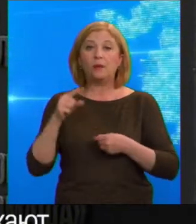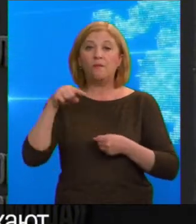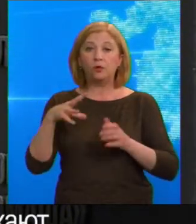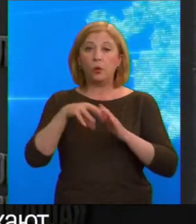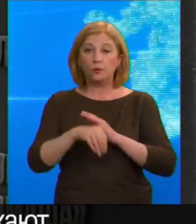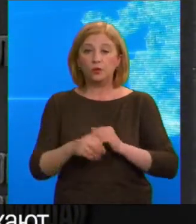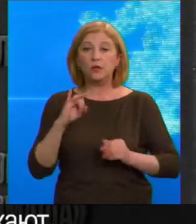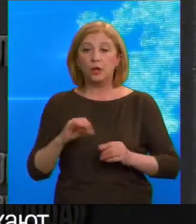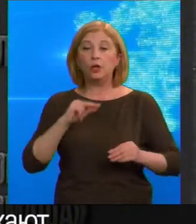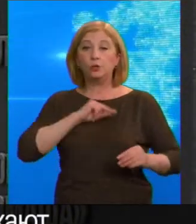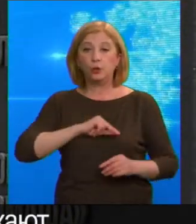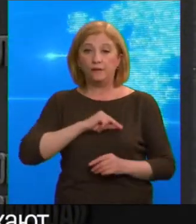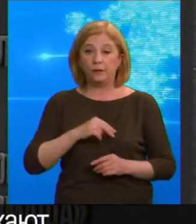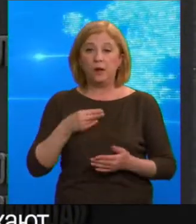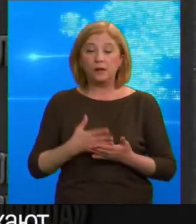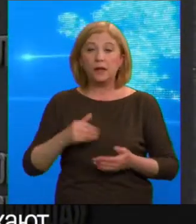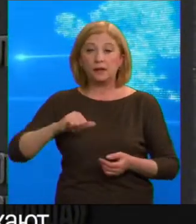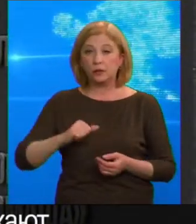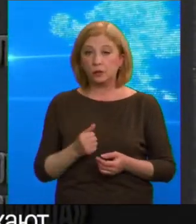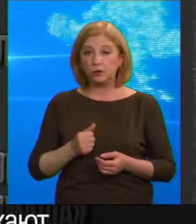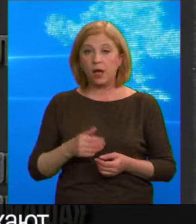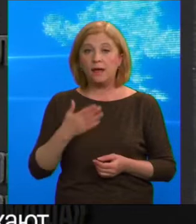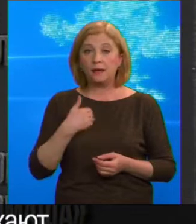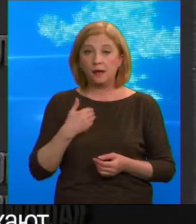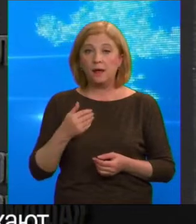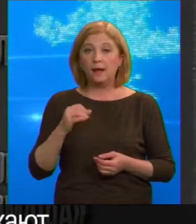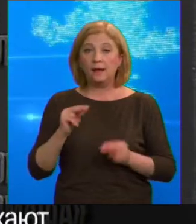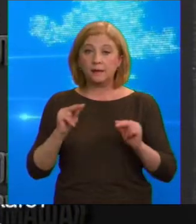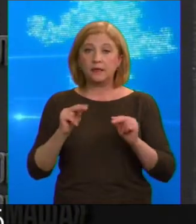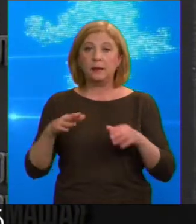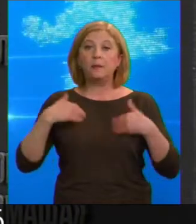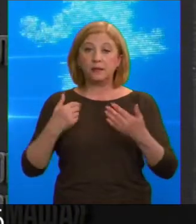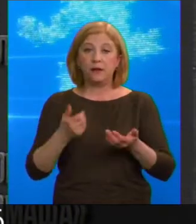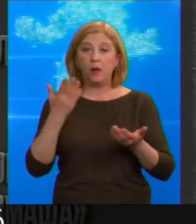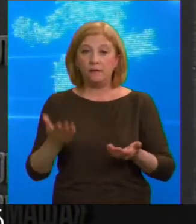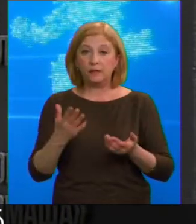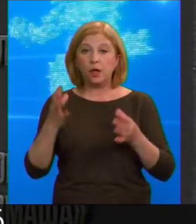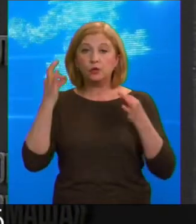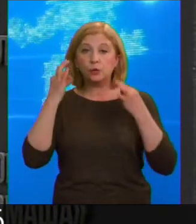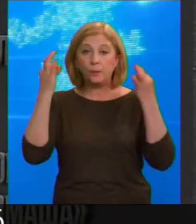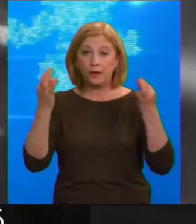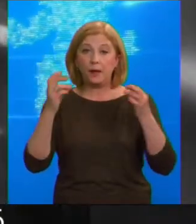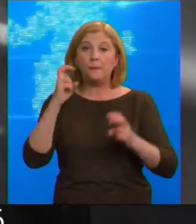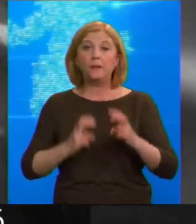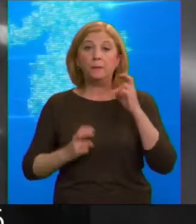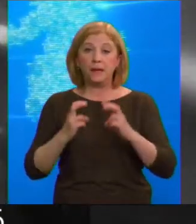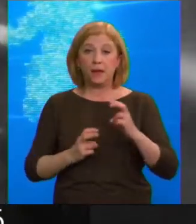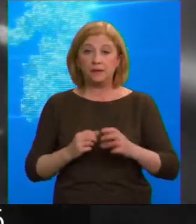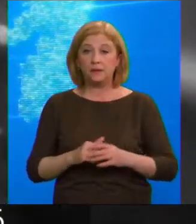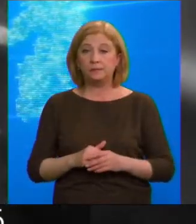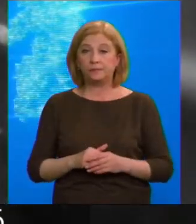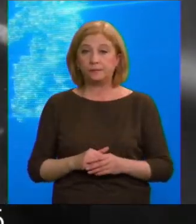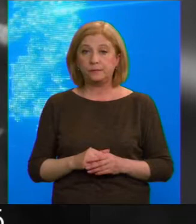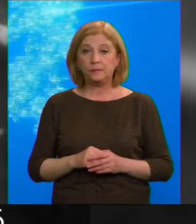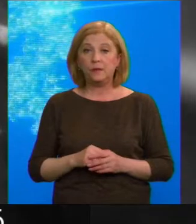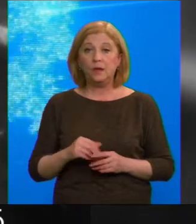победам. Дорогие друзья, я искренне поздравляю вас с юбилеем предприятия. В войну